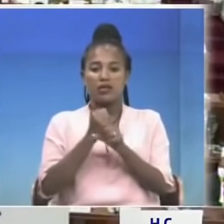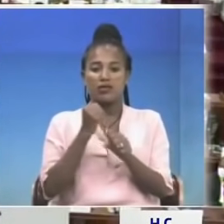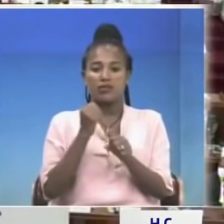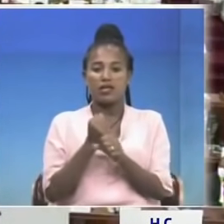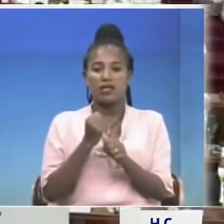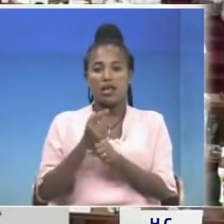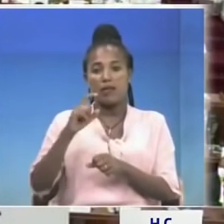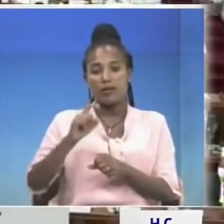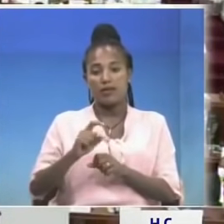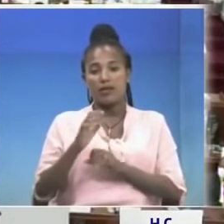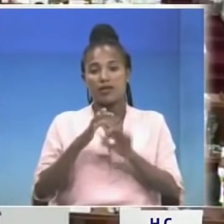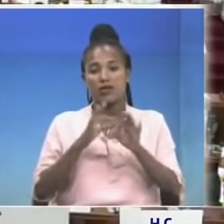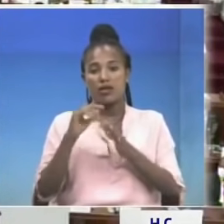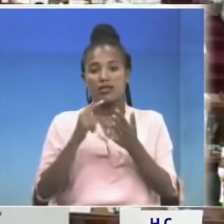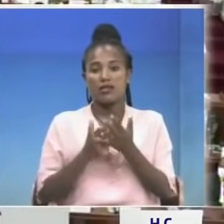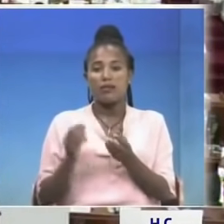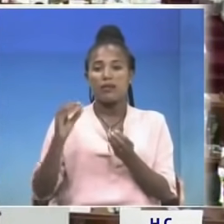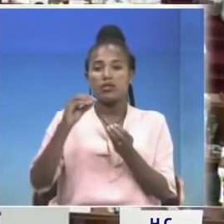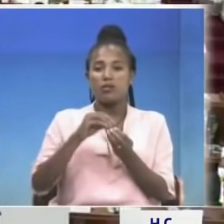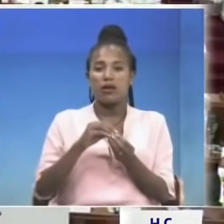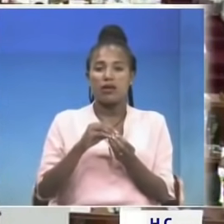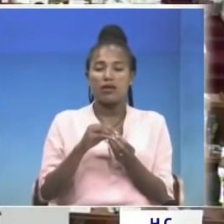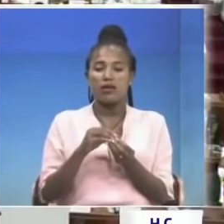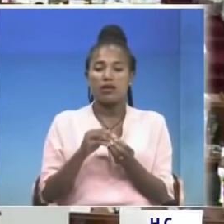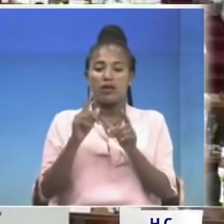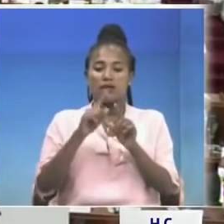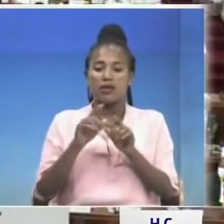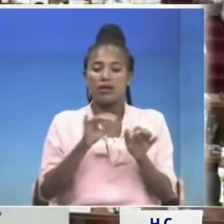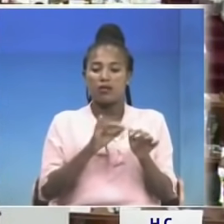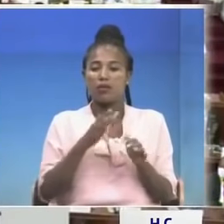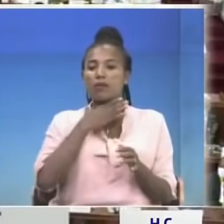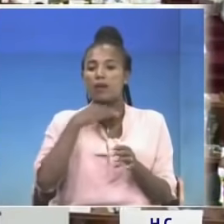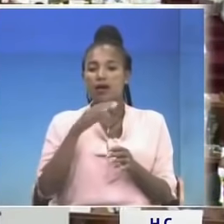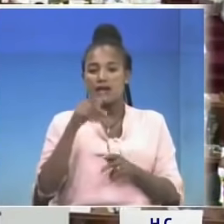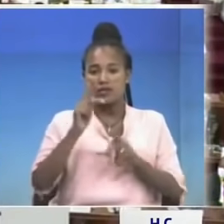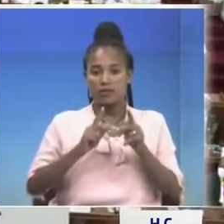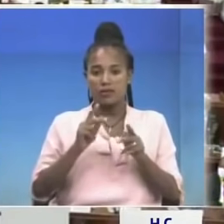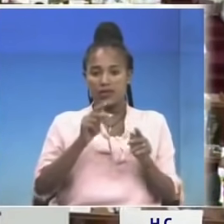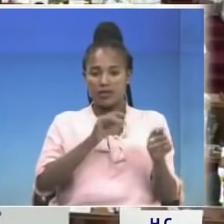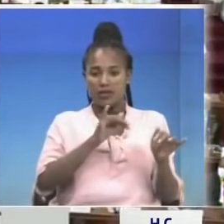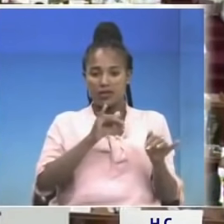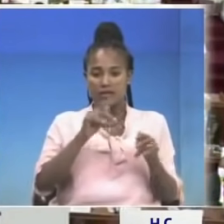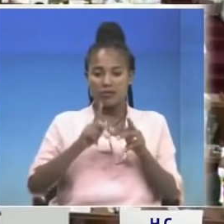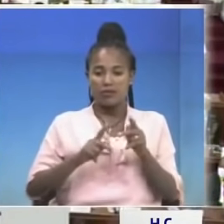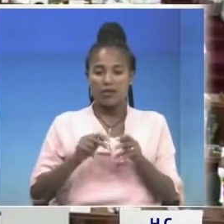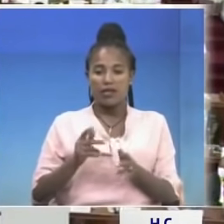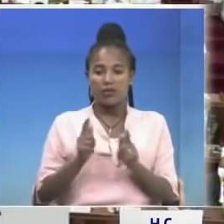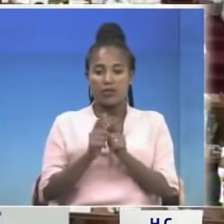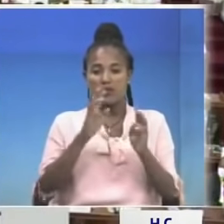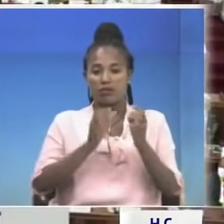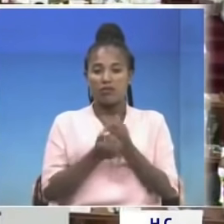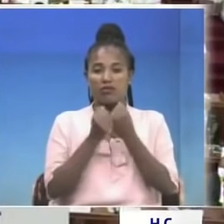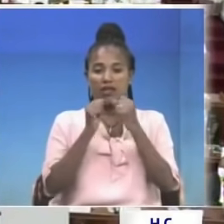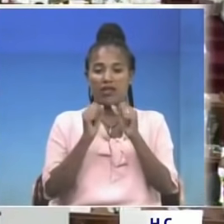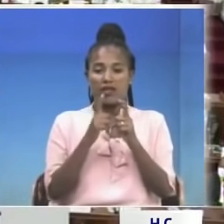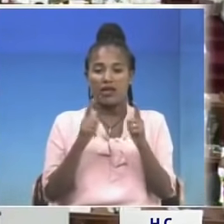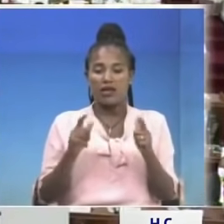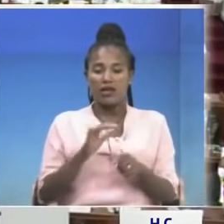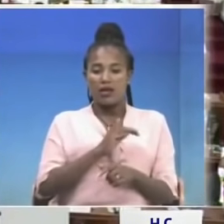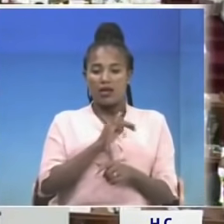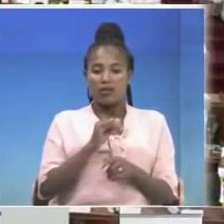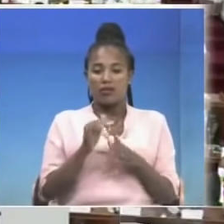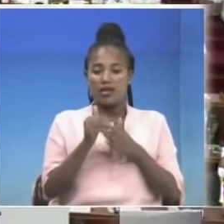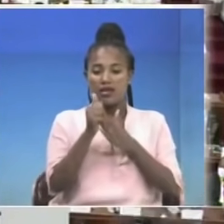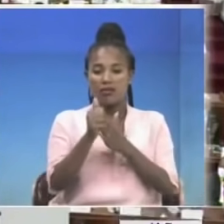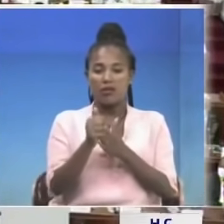እንዳለበት ገልጸውልኛል። ከዚህ ባለፈም በተለይም ደግሞ የአማራ ህዝብ ማለት ነው እንደ ህዝብ የሚያጋጥመውን ችግር በመፍታት የላቀ የመሪነት ሚናው